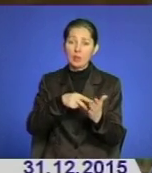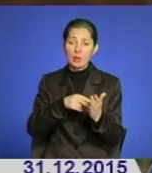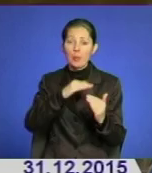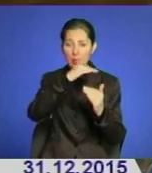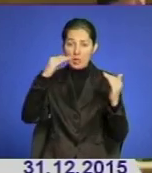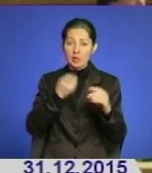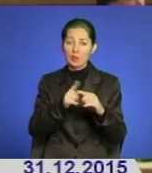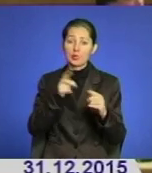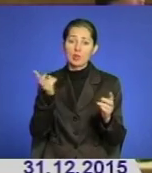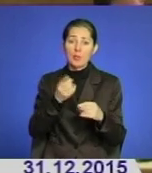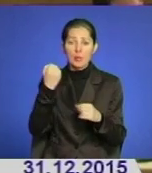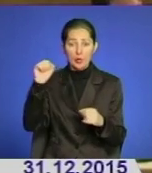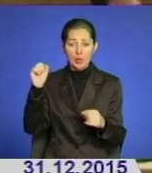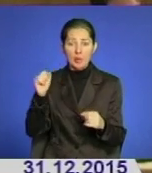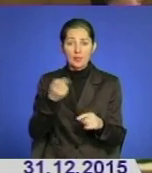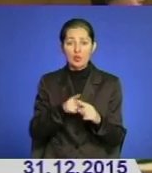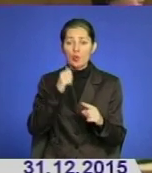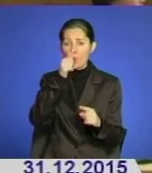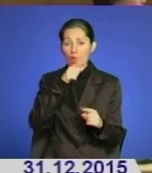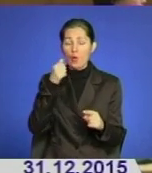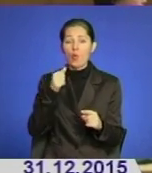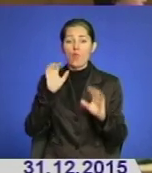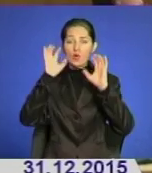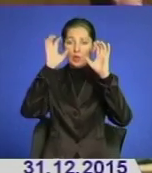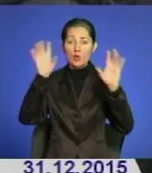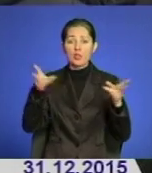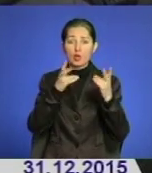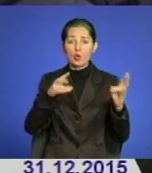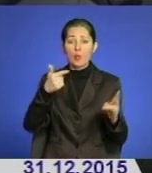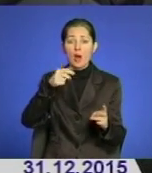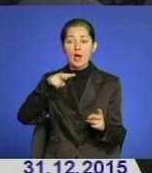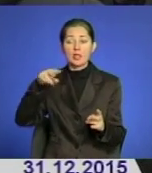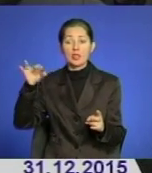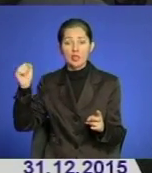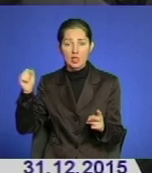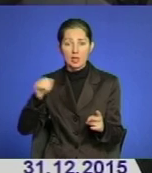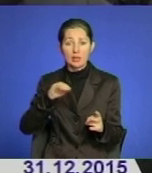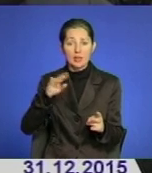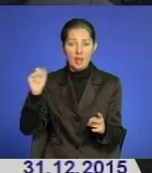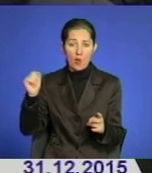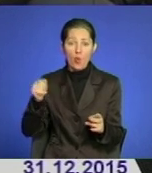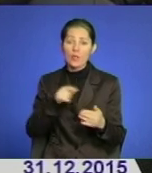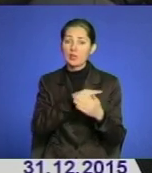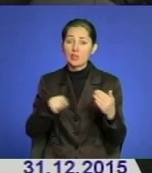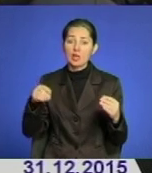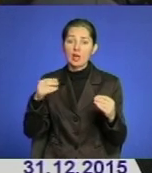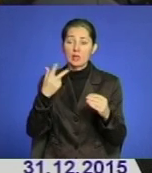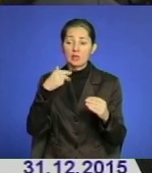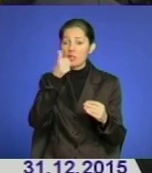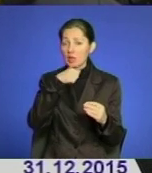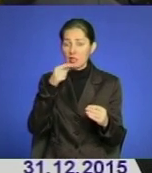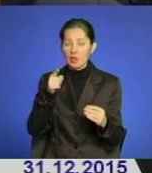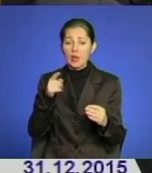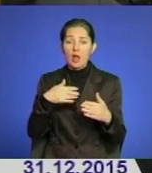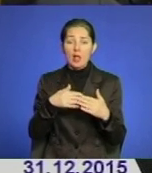треба збити. Цього року волейбольний клуб «Галичанка ТНЕО Вікнарьов» відзначає 30-ліття. У їх активі і переможний кубок